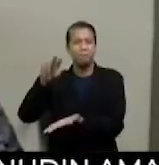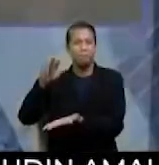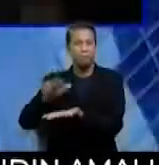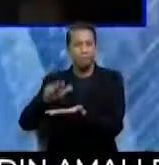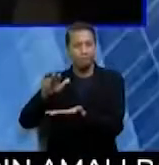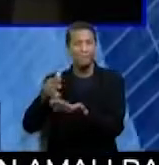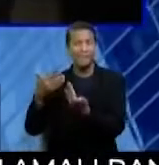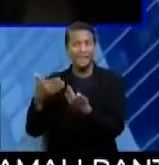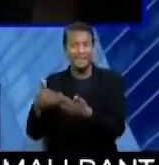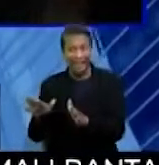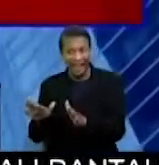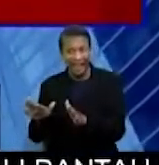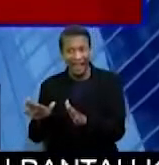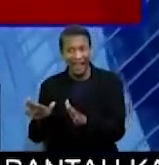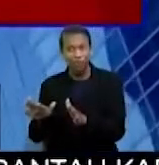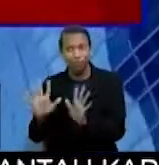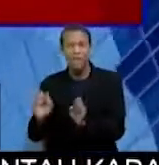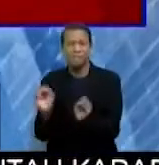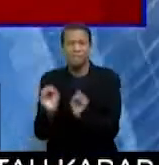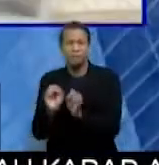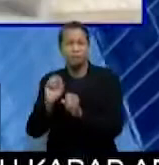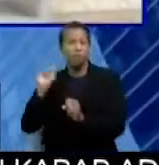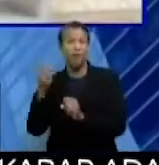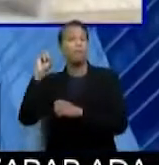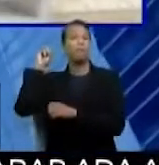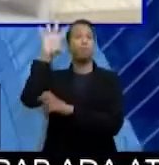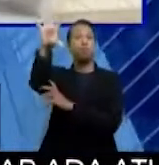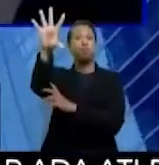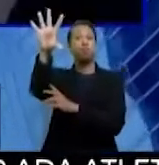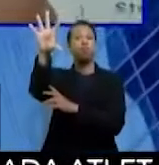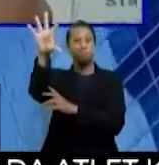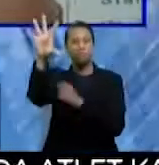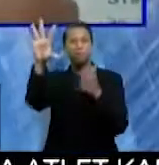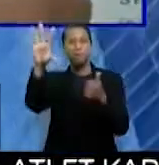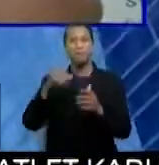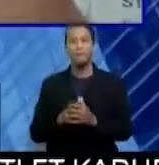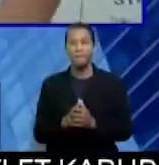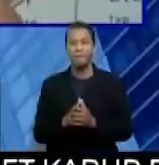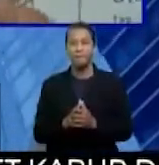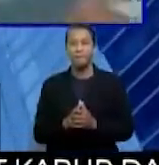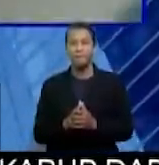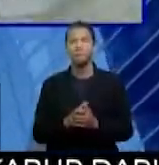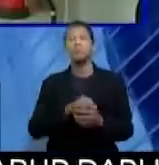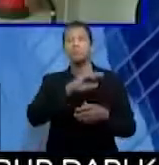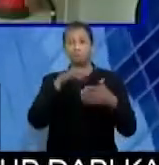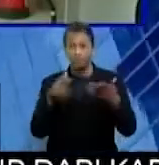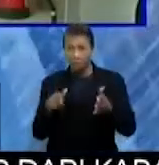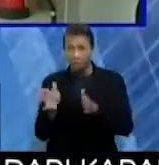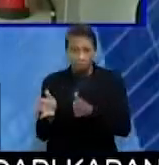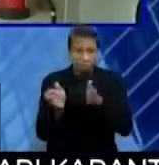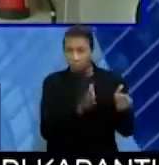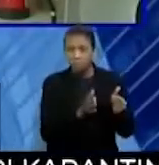sehingga mendorong masyarakat untuk kembali ke bioskop ya, dan di samping itu juga ada perputaran cash flow untuk